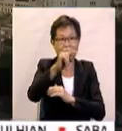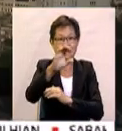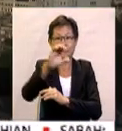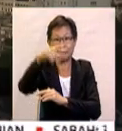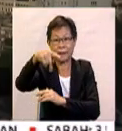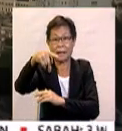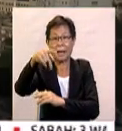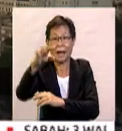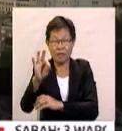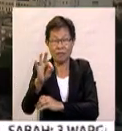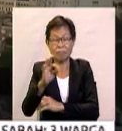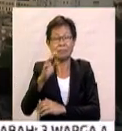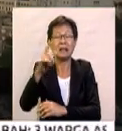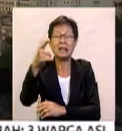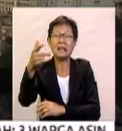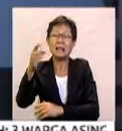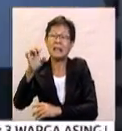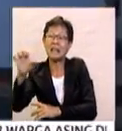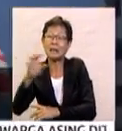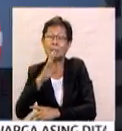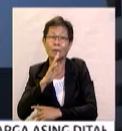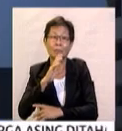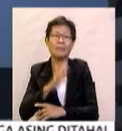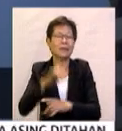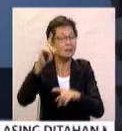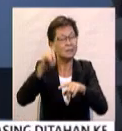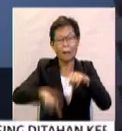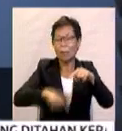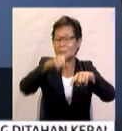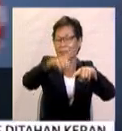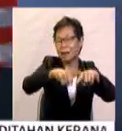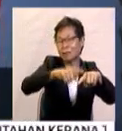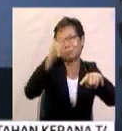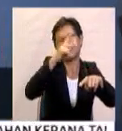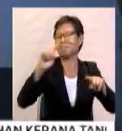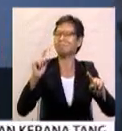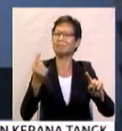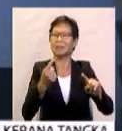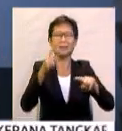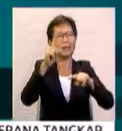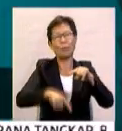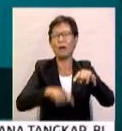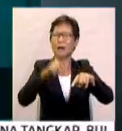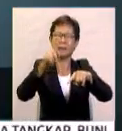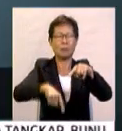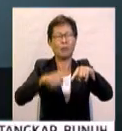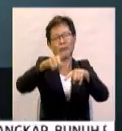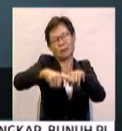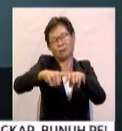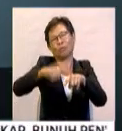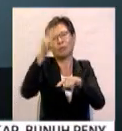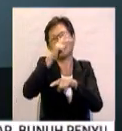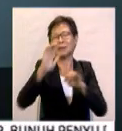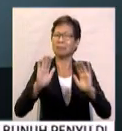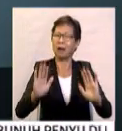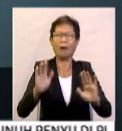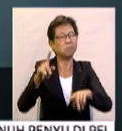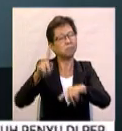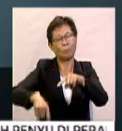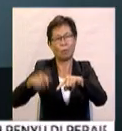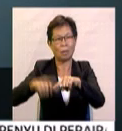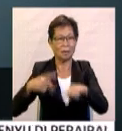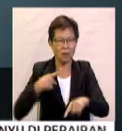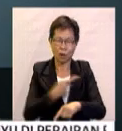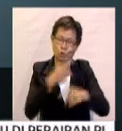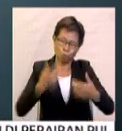Tai berpendapat kejayaannya tidak boleh bergantung kepada pihak kerajaan semata-mata. Kerana sungguh pun kita sudah ada